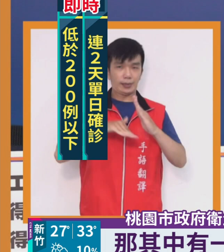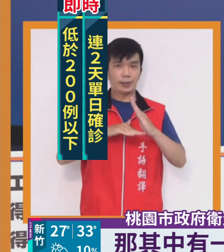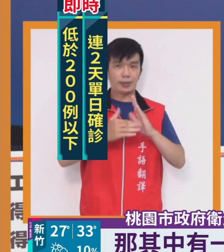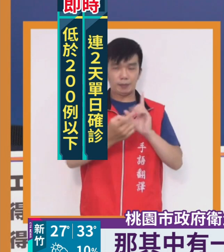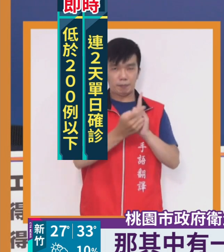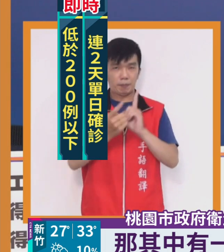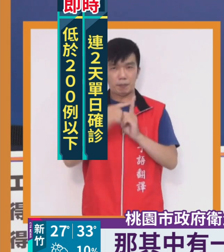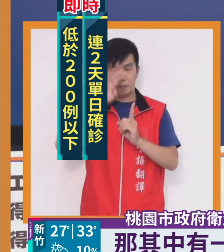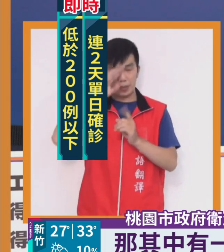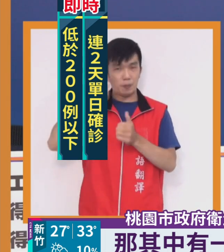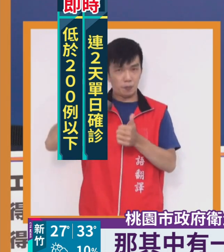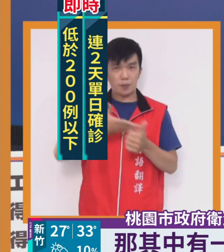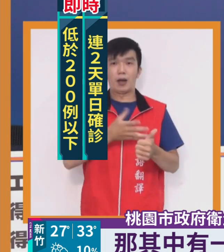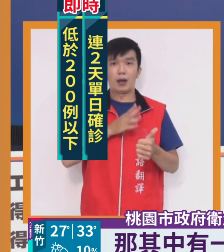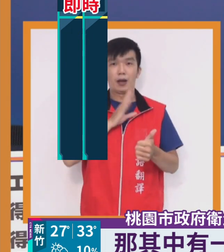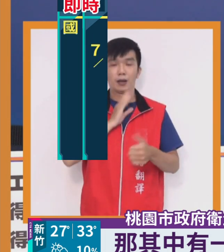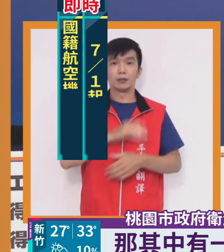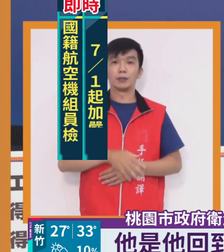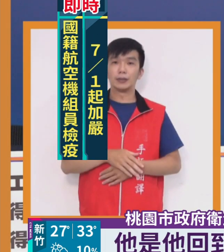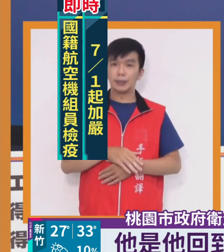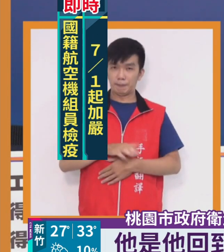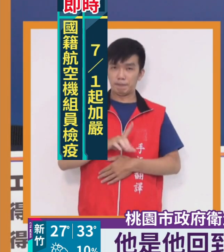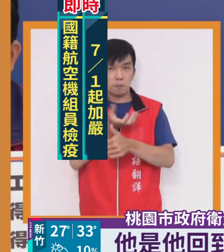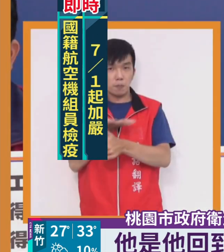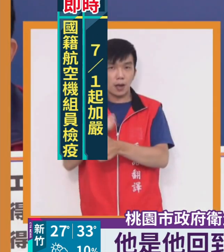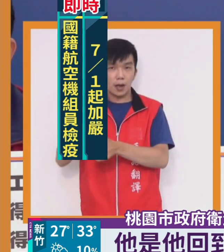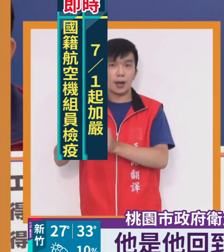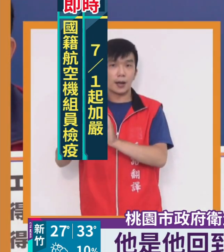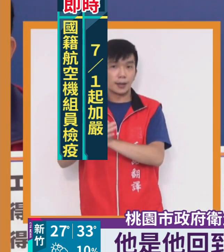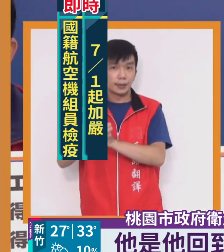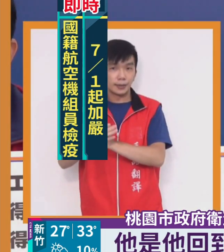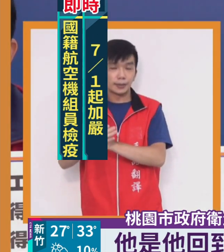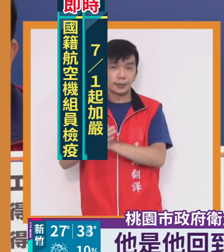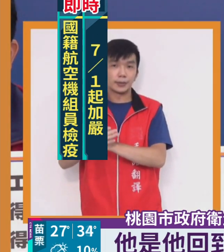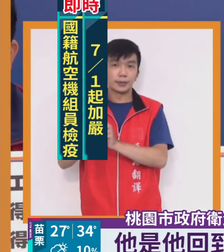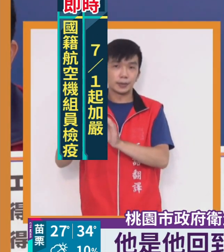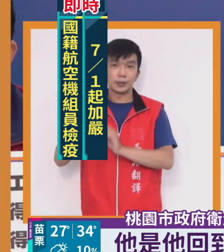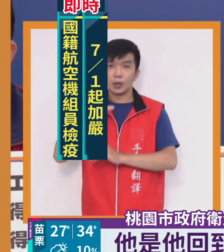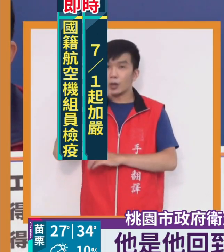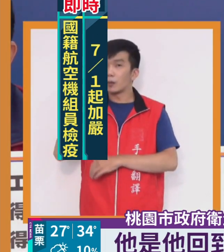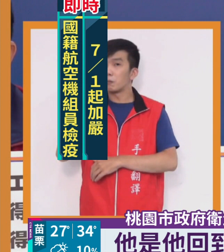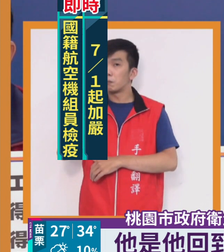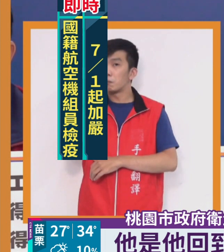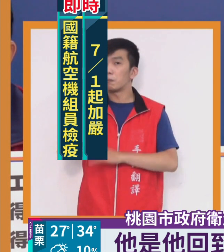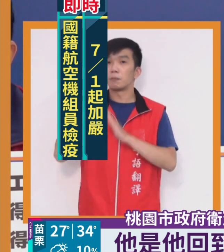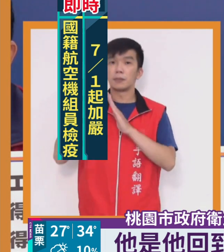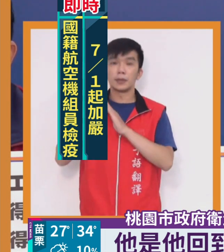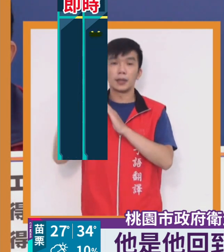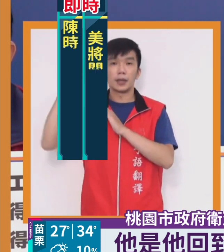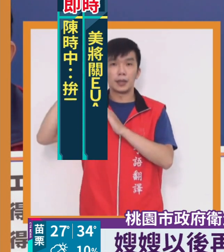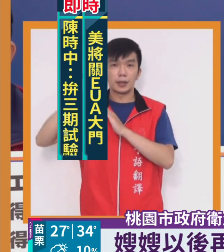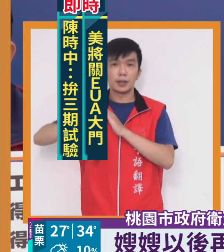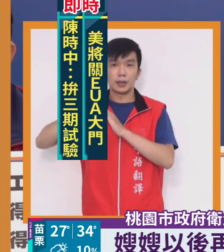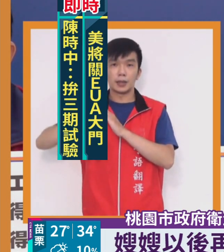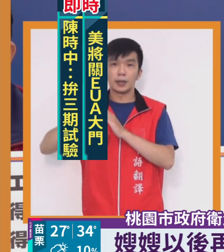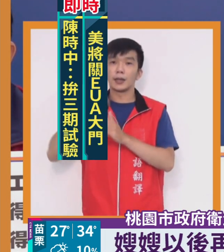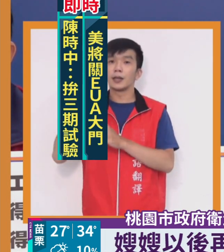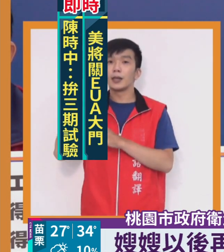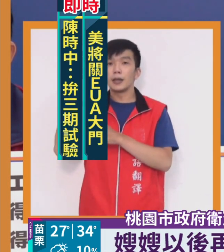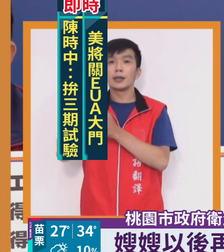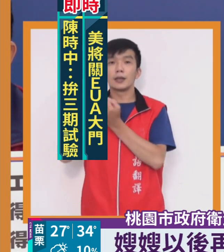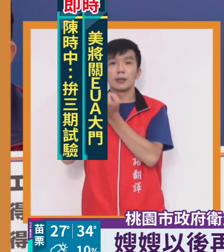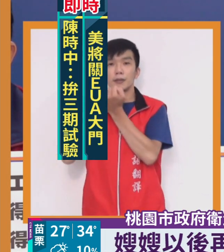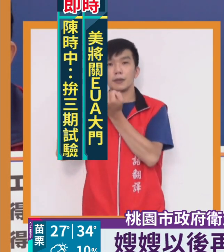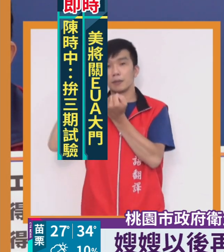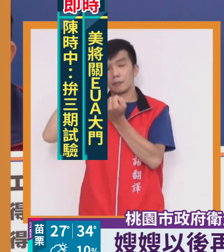有一个家庭特别我提出来，他是他回到家传给他的嫂嫂，那嫂嫂以